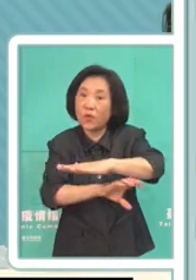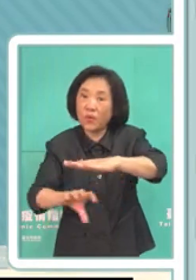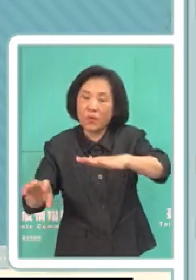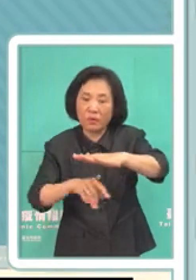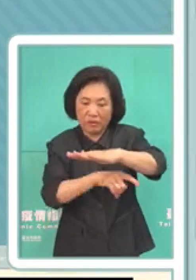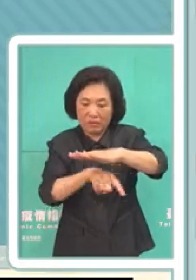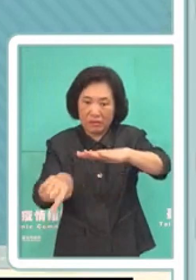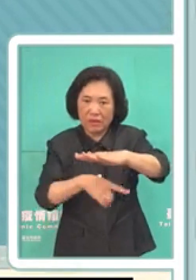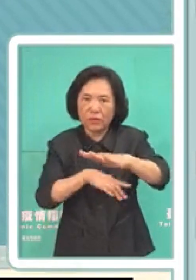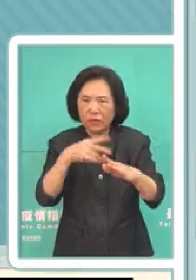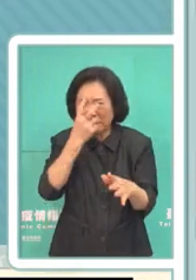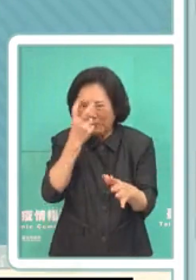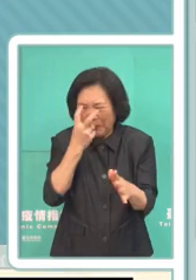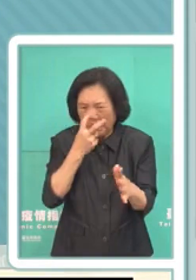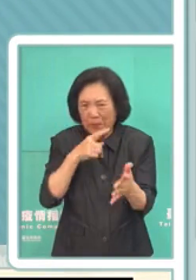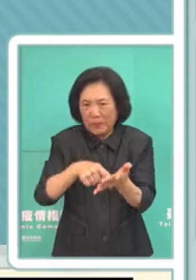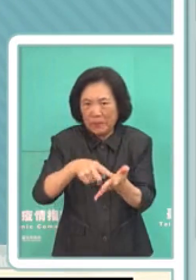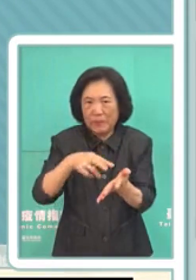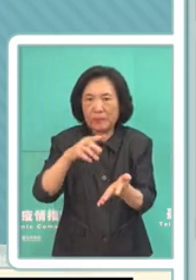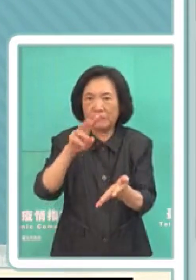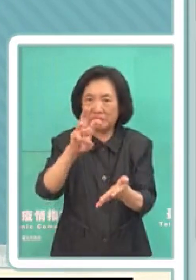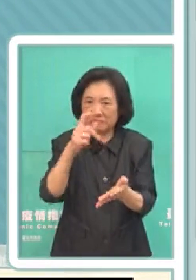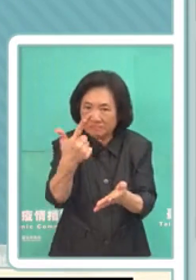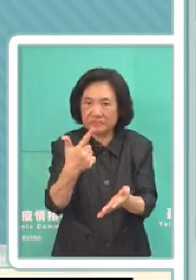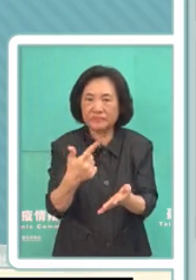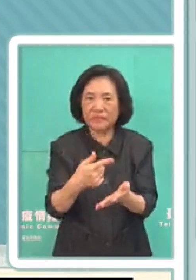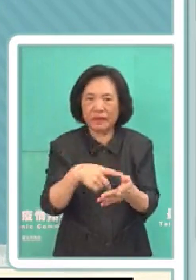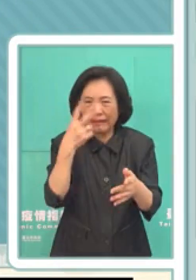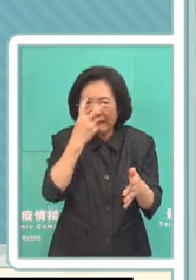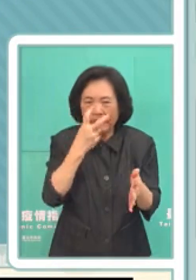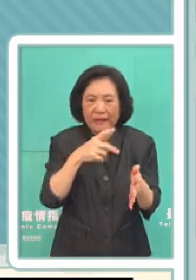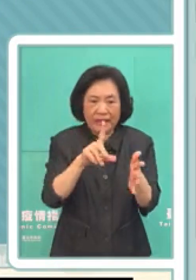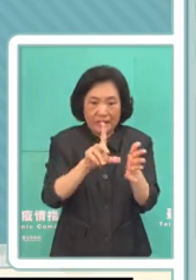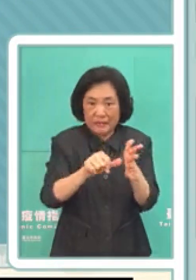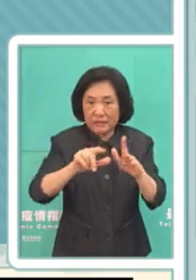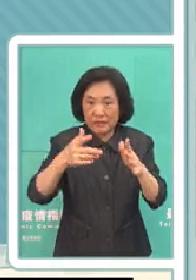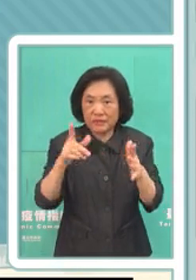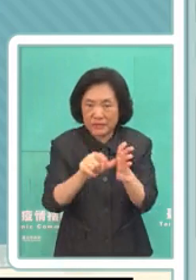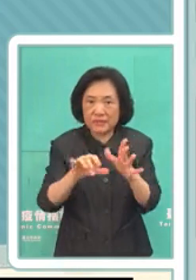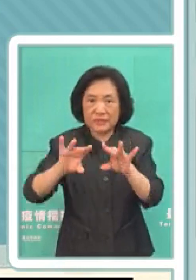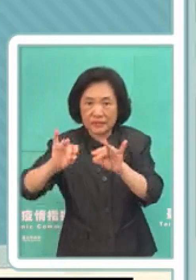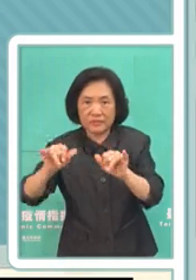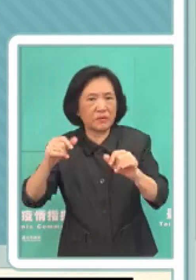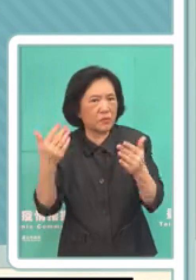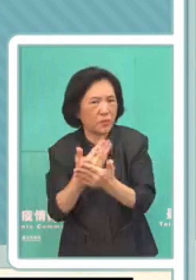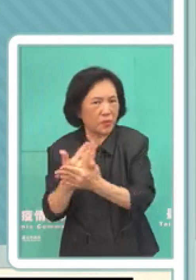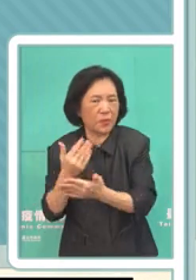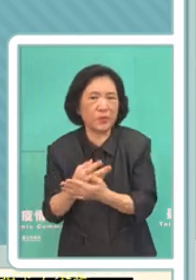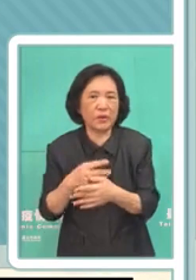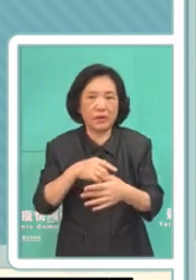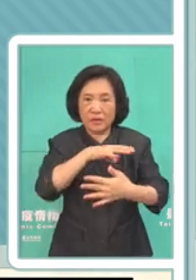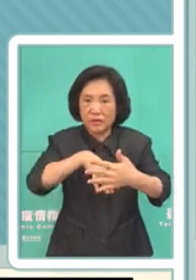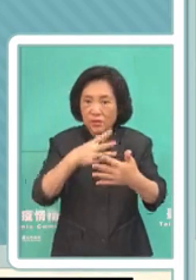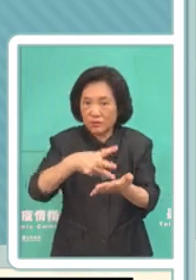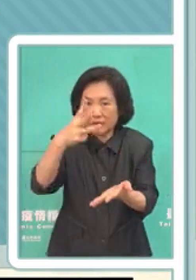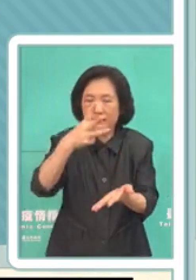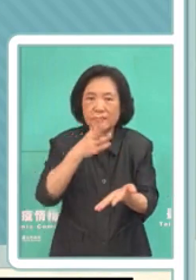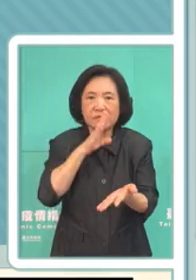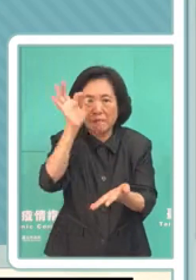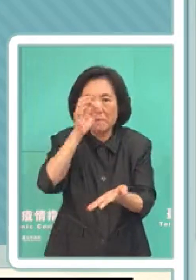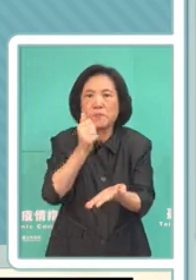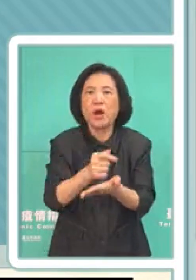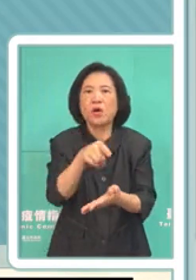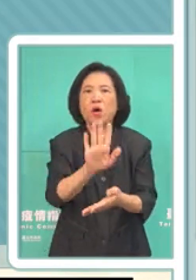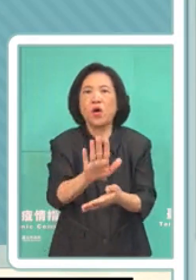了36次，不同的地方去检测，不同的时间不同的地方去做，其中有3次是有找到那